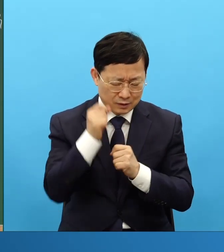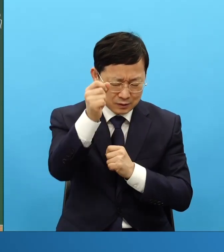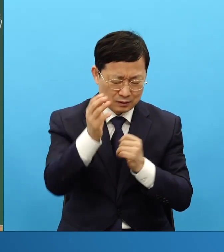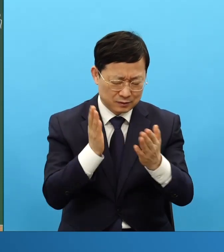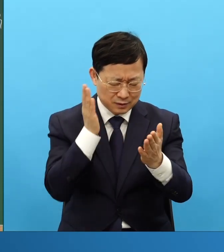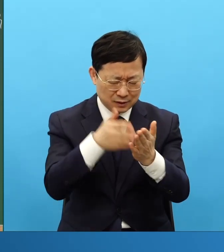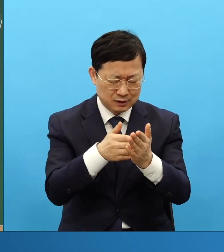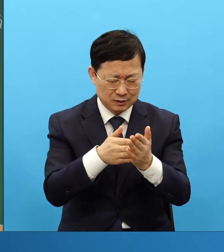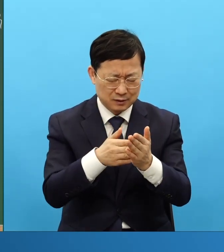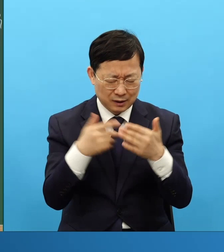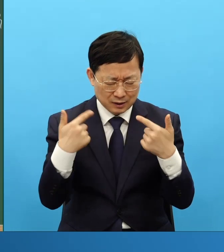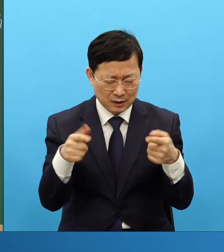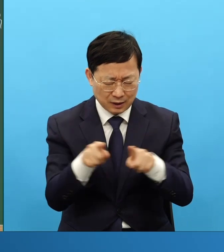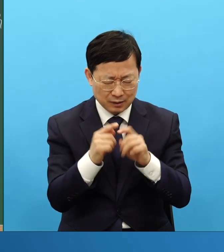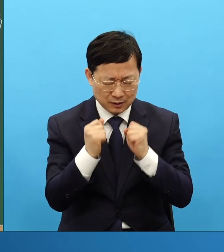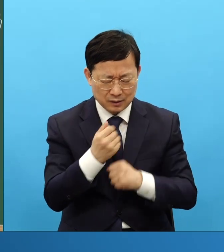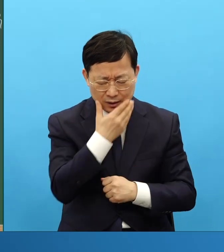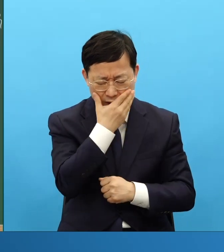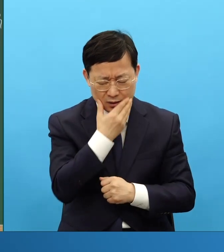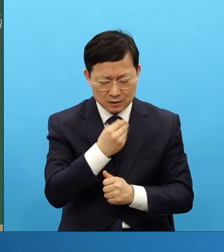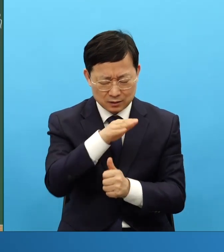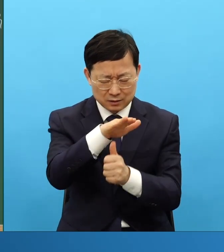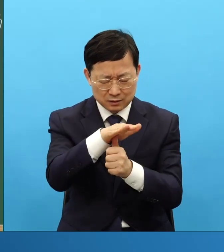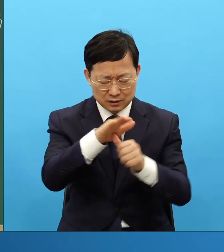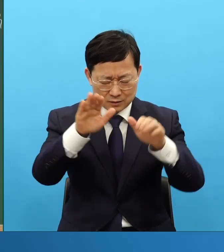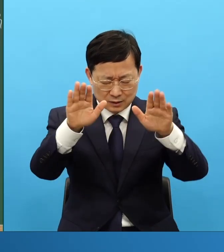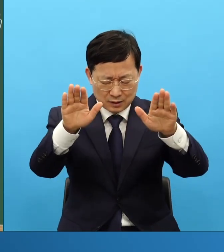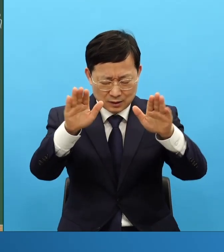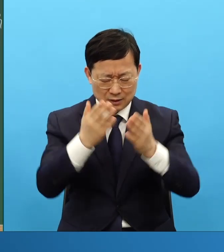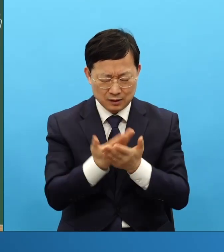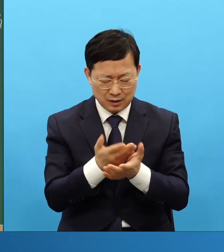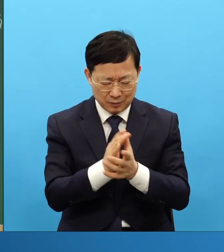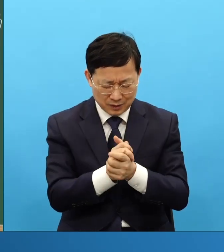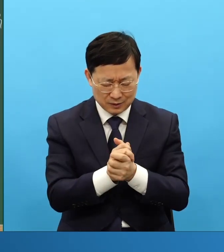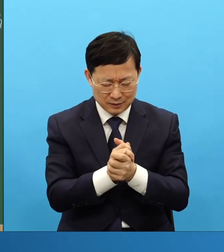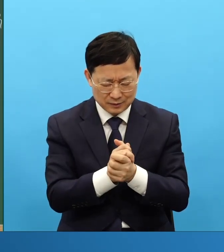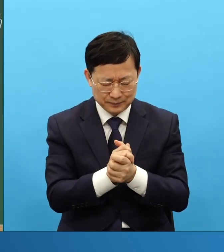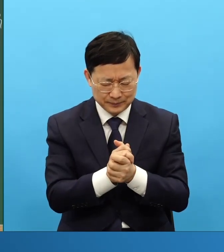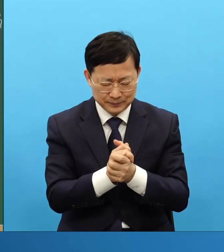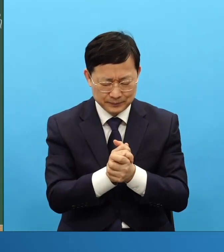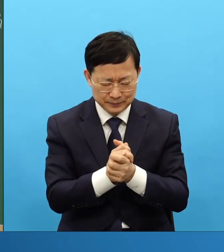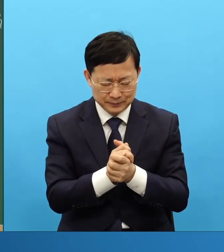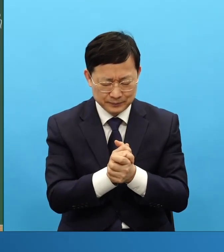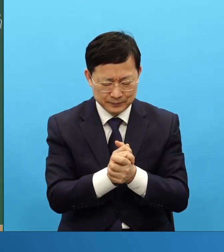be 영원까지 both now 항상 함께 and 계실지어다. always forever. 아멘. Amen.